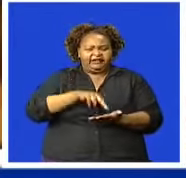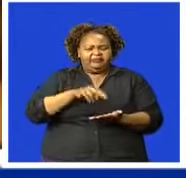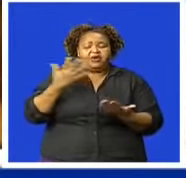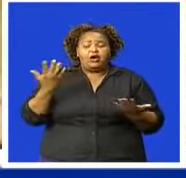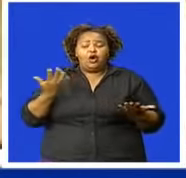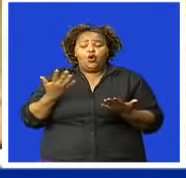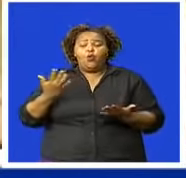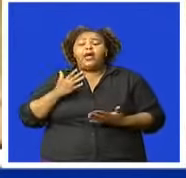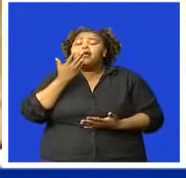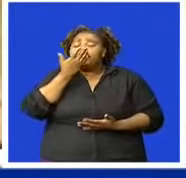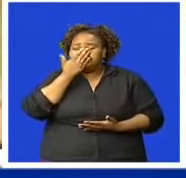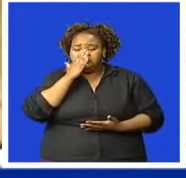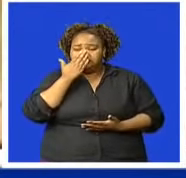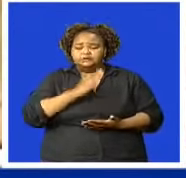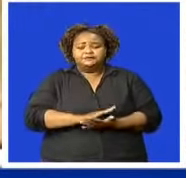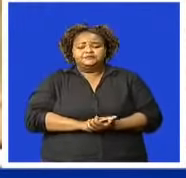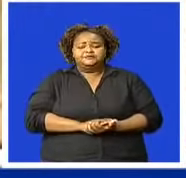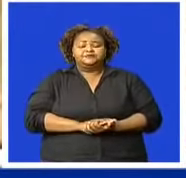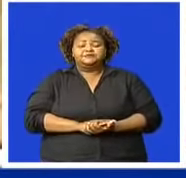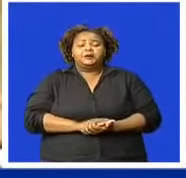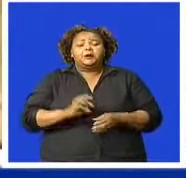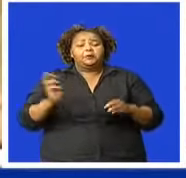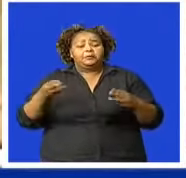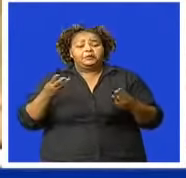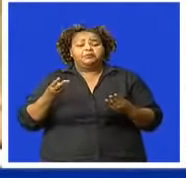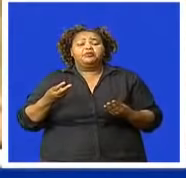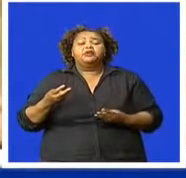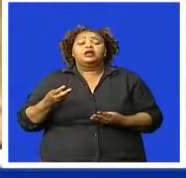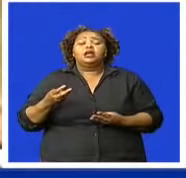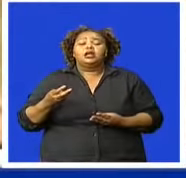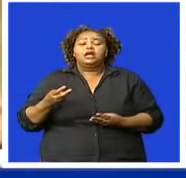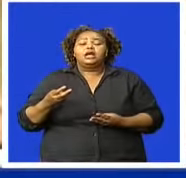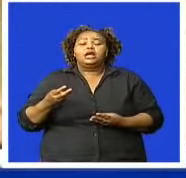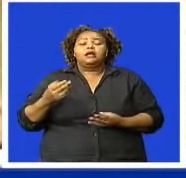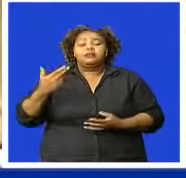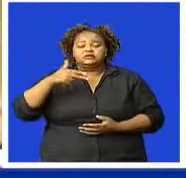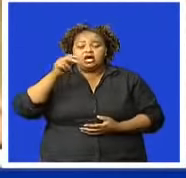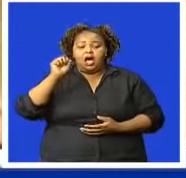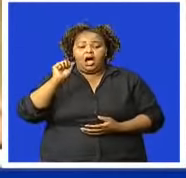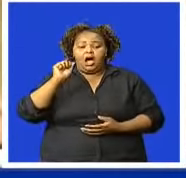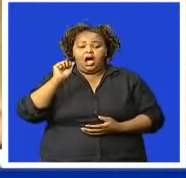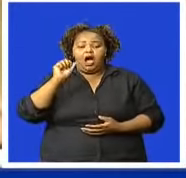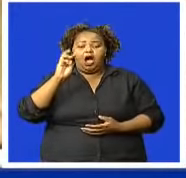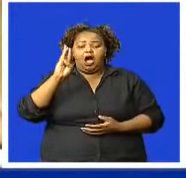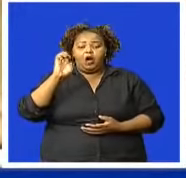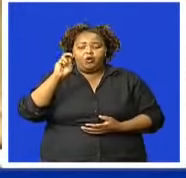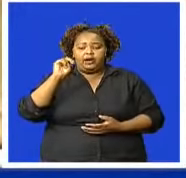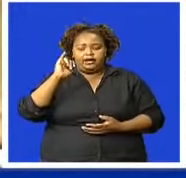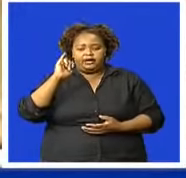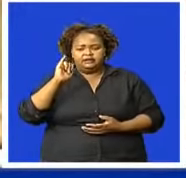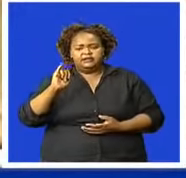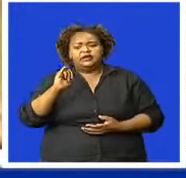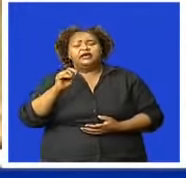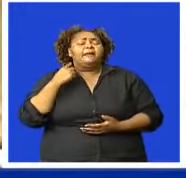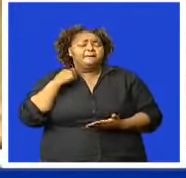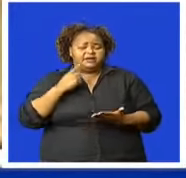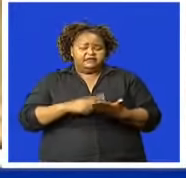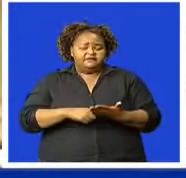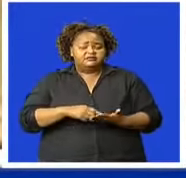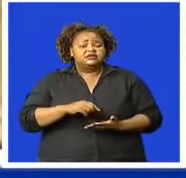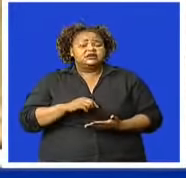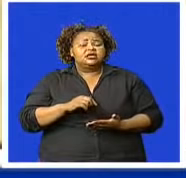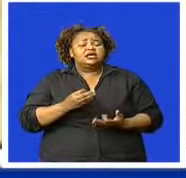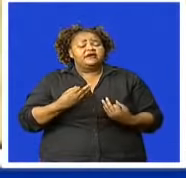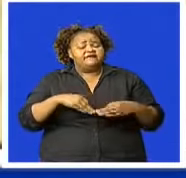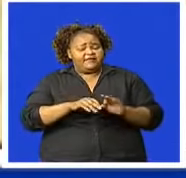kungaleso sizathu lesinye sive saseHaweni enyalinyali sikholelwa ukuthi lo mndeni ngowolowa kufumba labantwana.